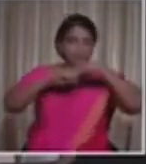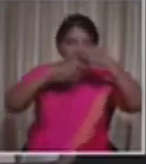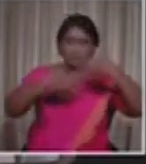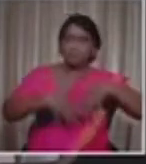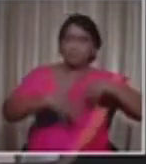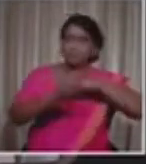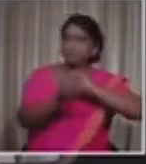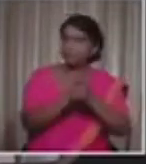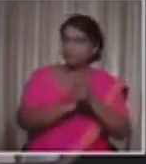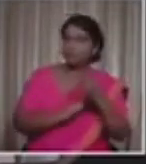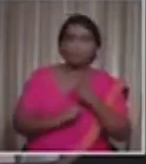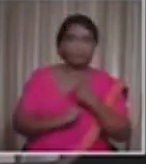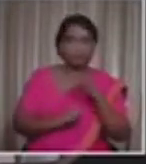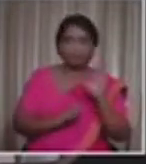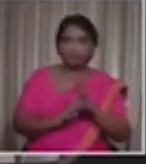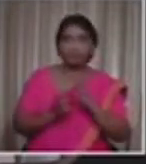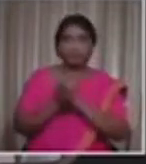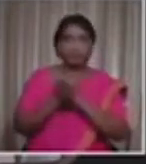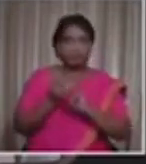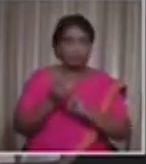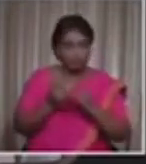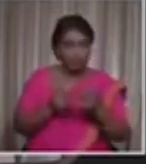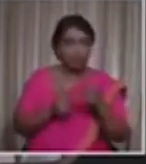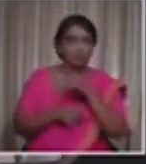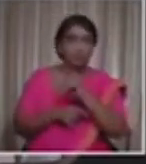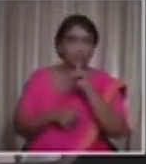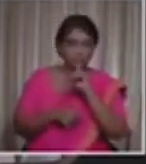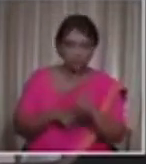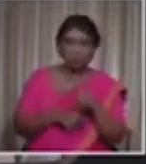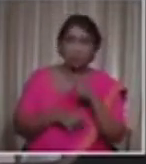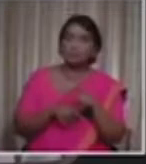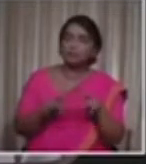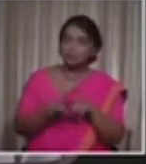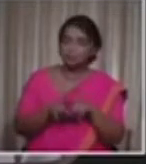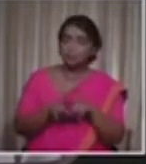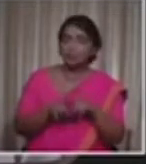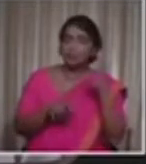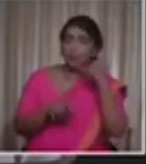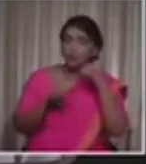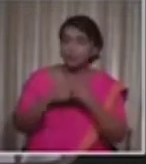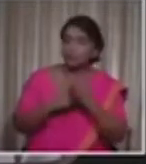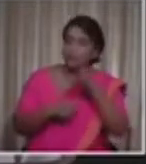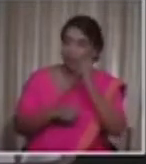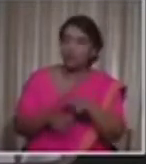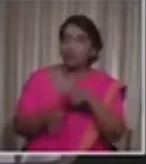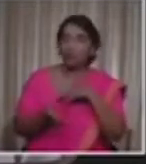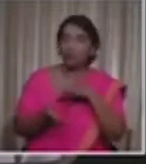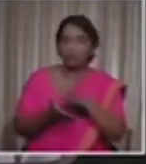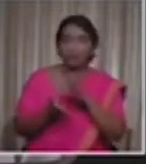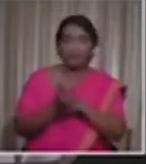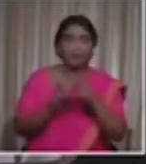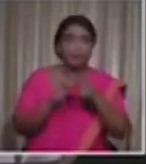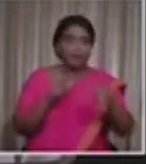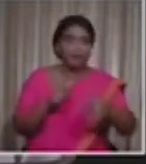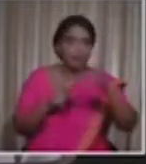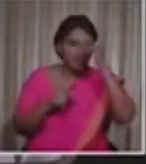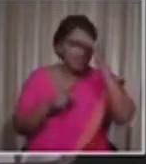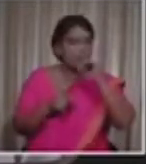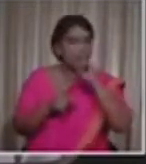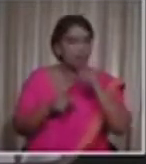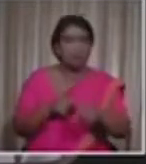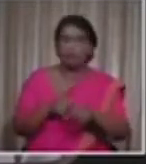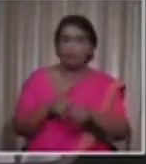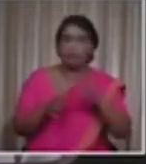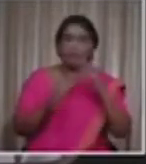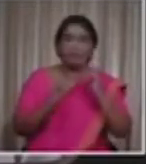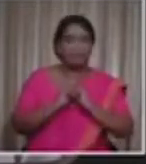ඕන කියලා මං විතරක් නෙමෙයි හර්ෂඩිස්විලම ඇතුමත් කිව්වේ. ඉතින් මේකට සජව එකඟ වෙන්න. මොකද විපක්ෂ නායකතුමා කියනවා මේක